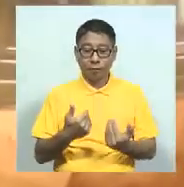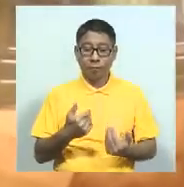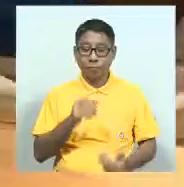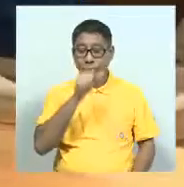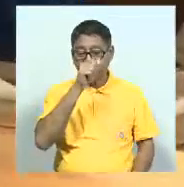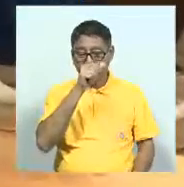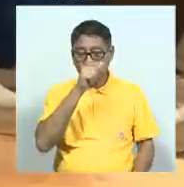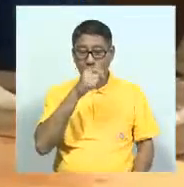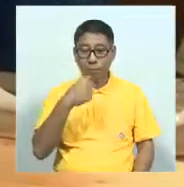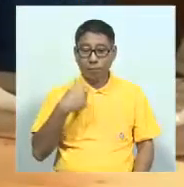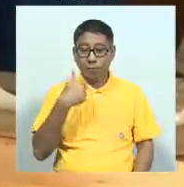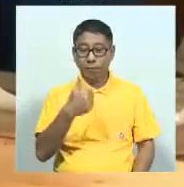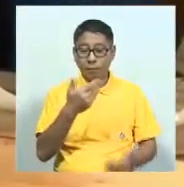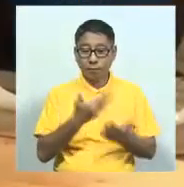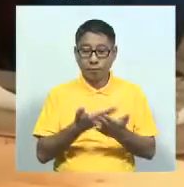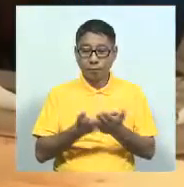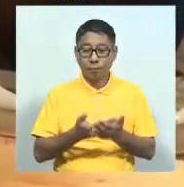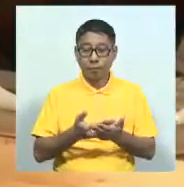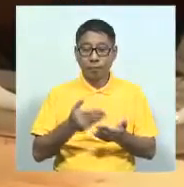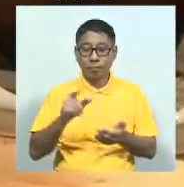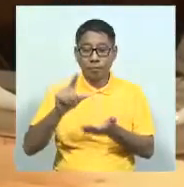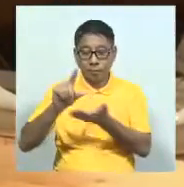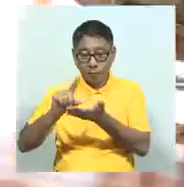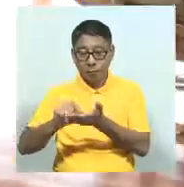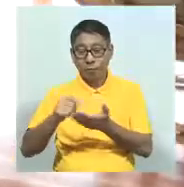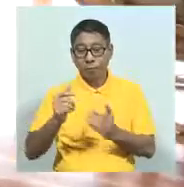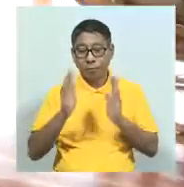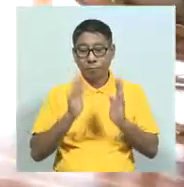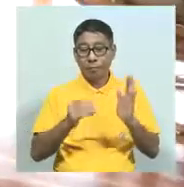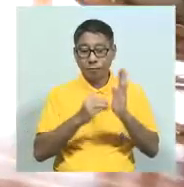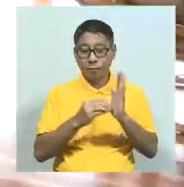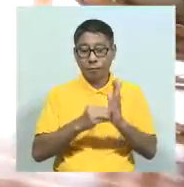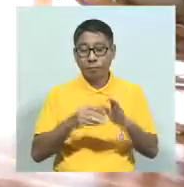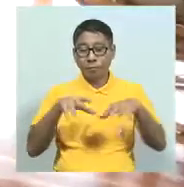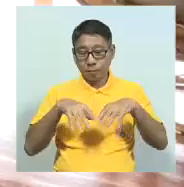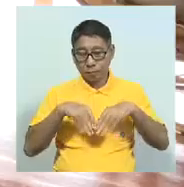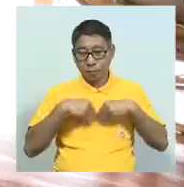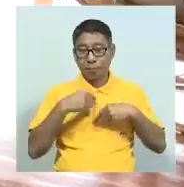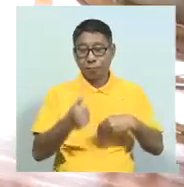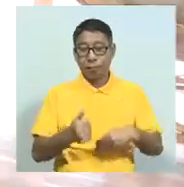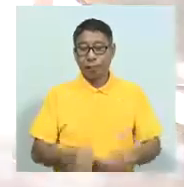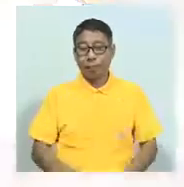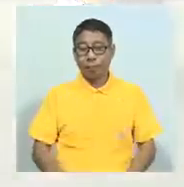องอ่ะมันต้องลองแล้วราคาก็มันก็ไม่ได้แรงคือถ้าเราเป็นคนกรุงเทพราคาแค่นี้มันโอเคอยู่แล้ว